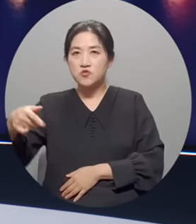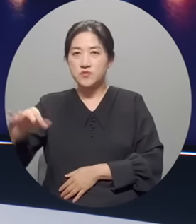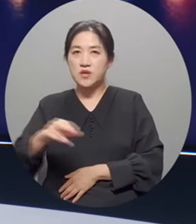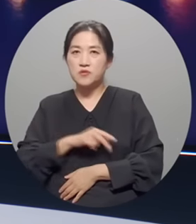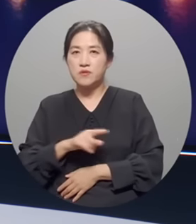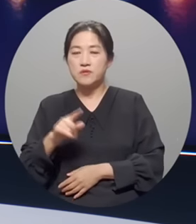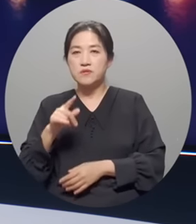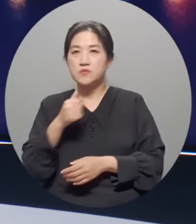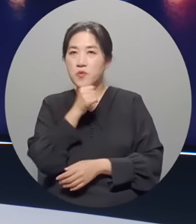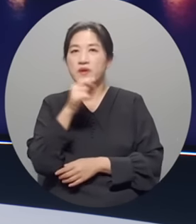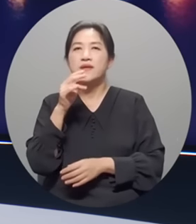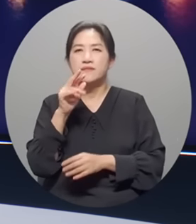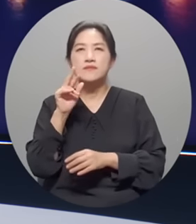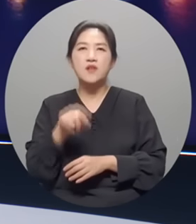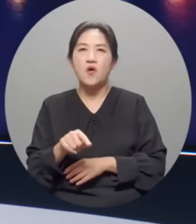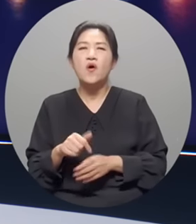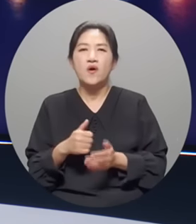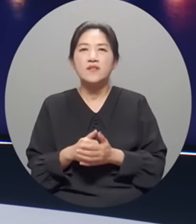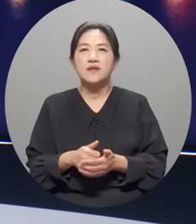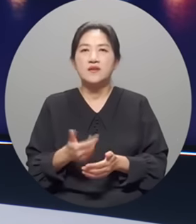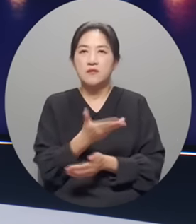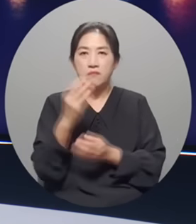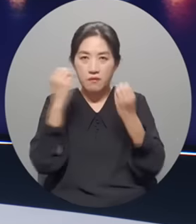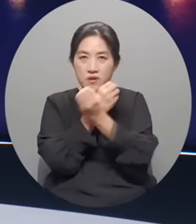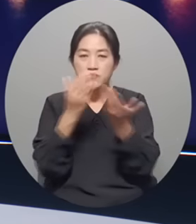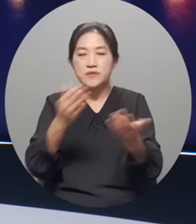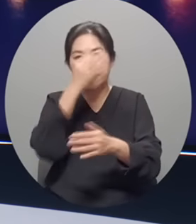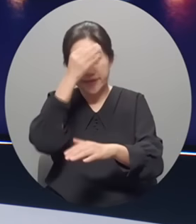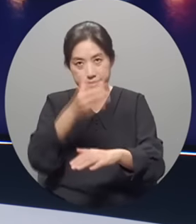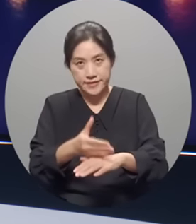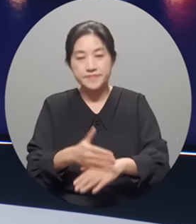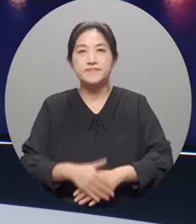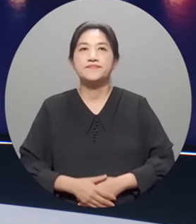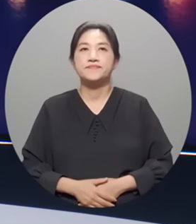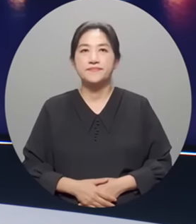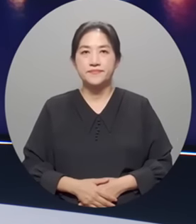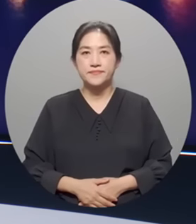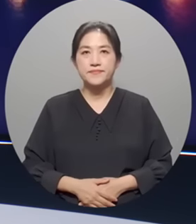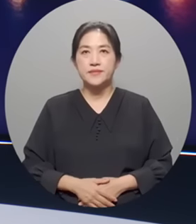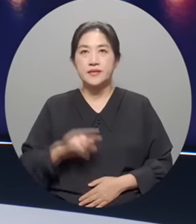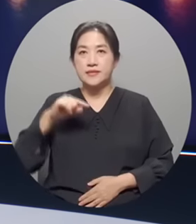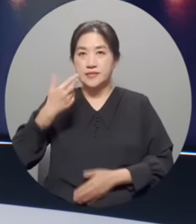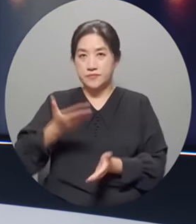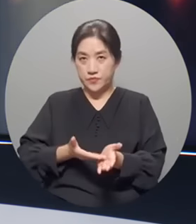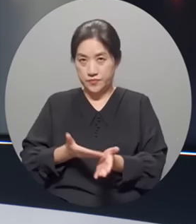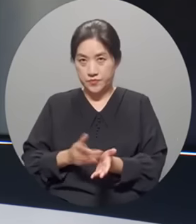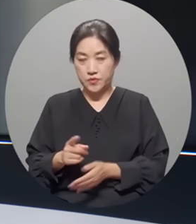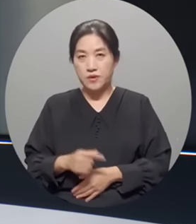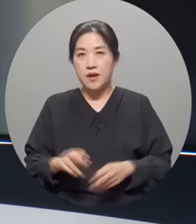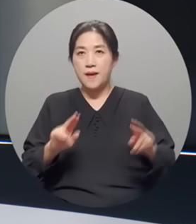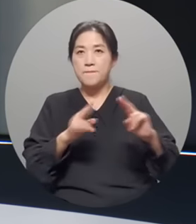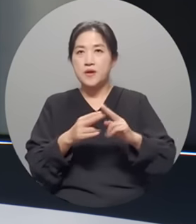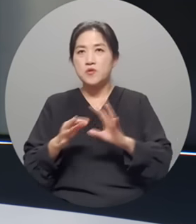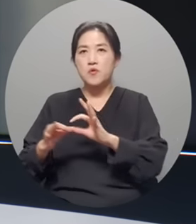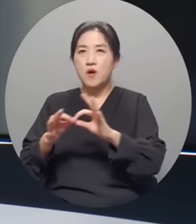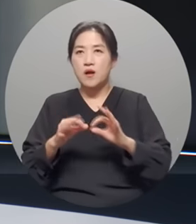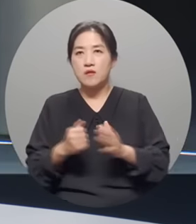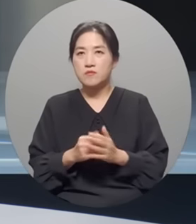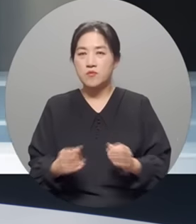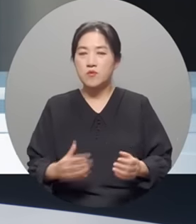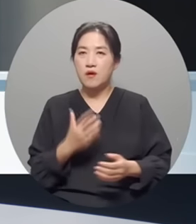잘못 소개해드렸습니다. 시청자들께 혼선을 드린 점 사과드립니다. 다음 뉴스입니다. 반도체 업체들의